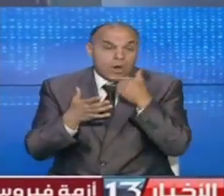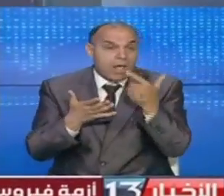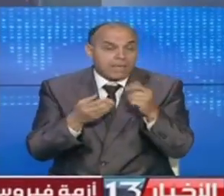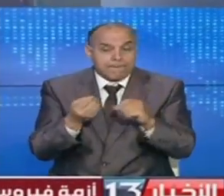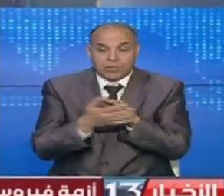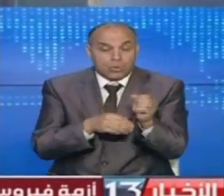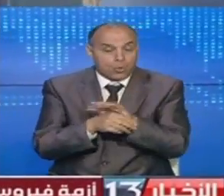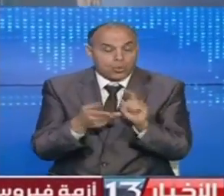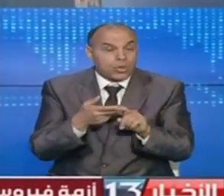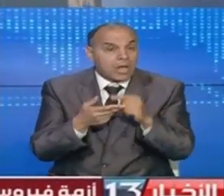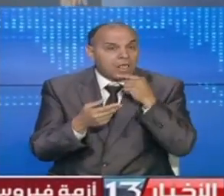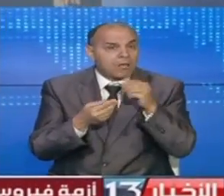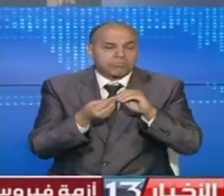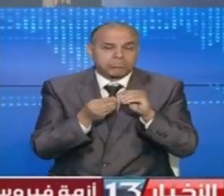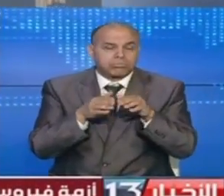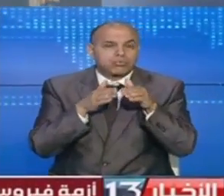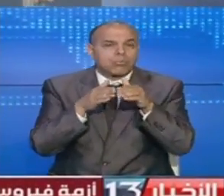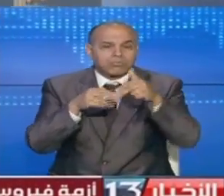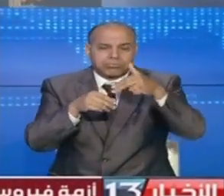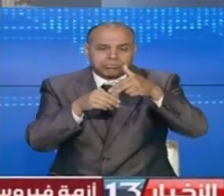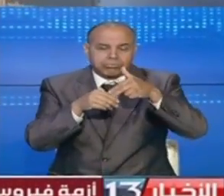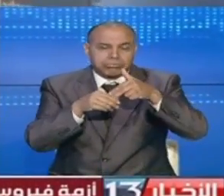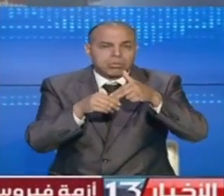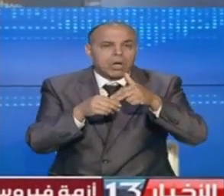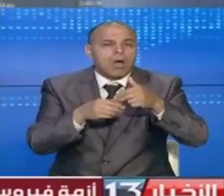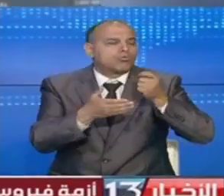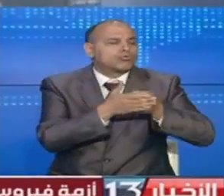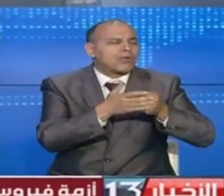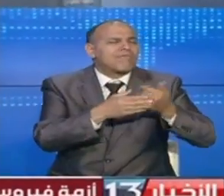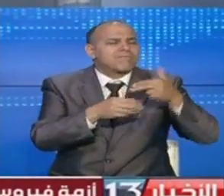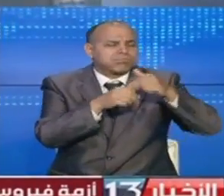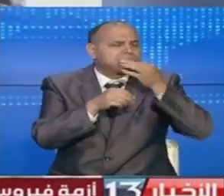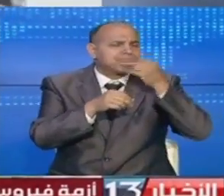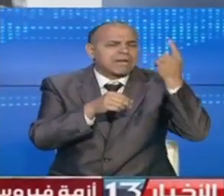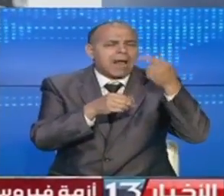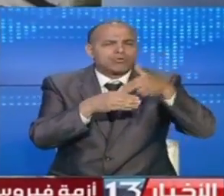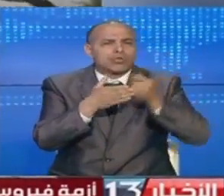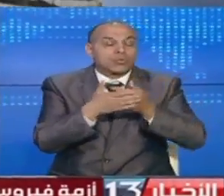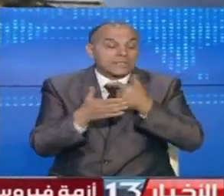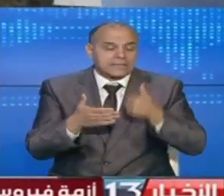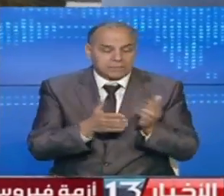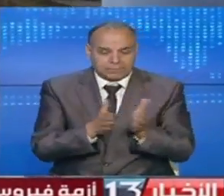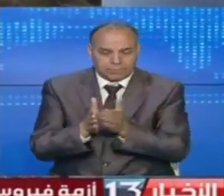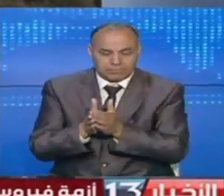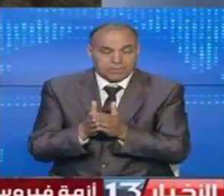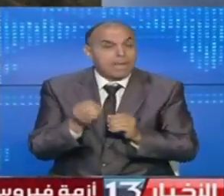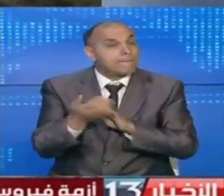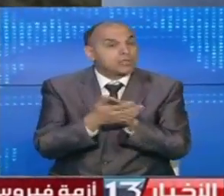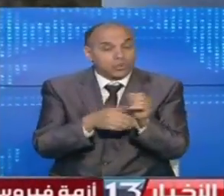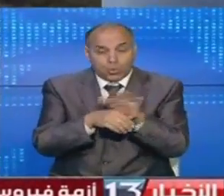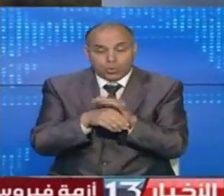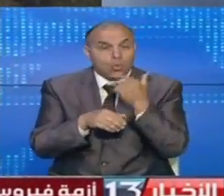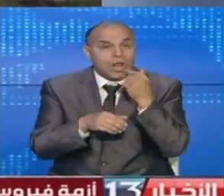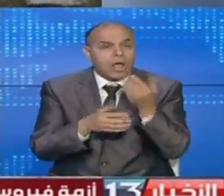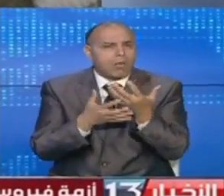أزمة كورونا ستطغى على طلب الوقود في ثاني أكبر مستهلك في العالم للنفط. وألقت أزمة كورونا